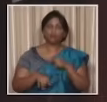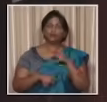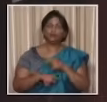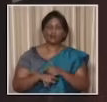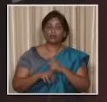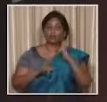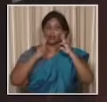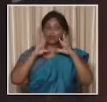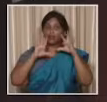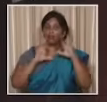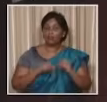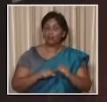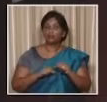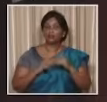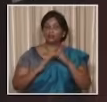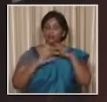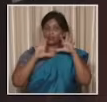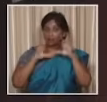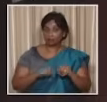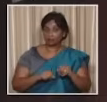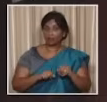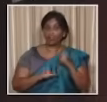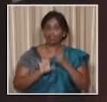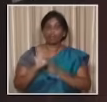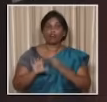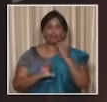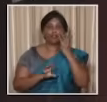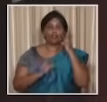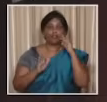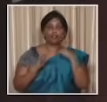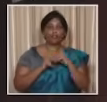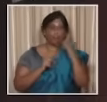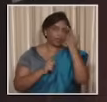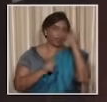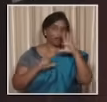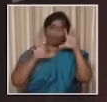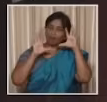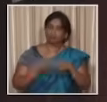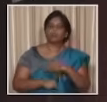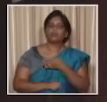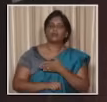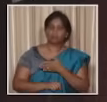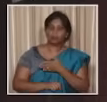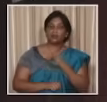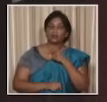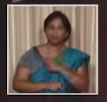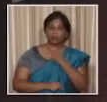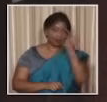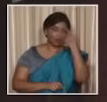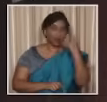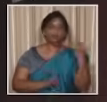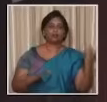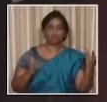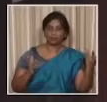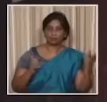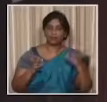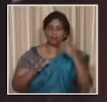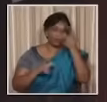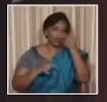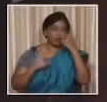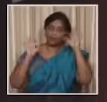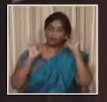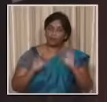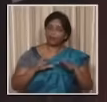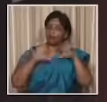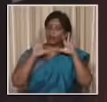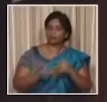මේ සෙලුන් එක අයිතිකාර ඉඩම අයිතිකාරයා අවුරුදු 3ක් නෝන කුලිය ගවන්න නැතුව බලහත්කාරයෙන් ඉන්නේ හරි ඒ මනුස්සයාට කුලිය ගවන්න නැහැ ඒ මනුස්සයාට කුලිය ගවන්න